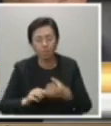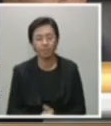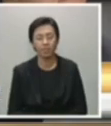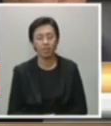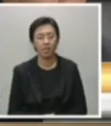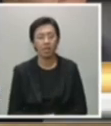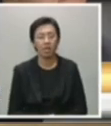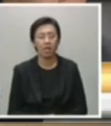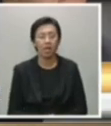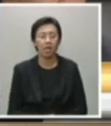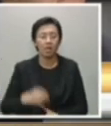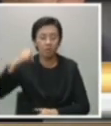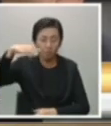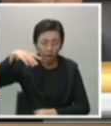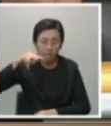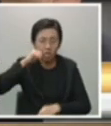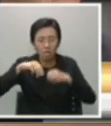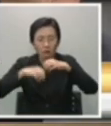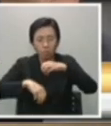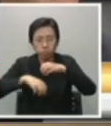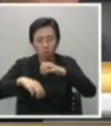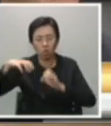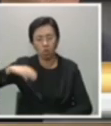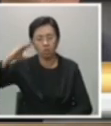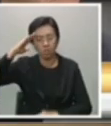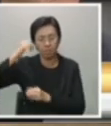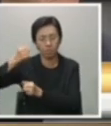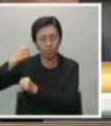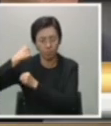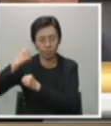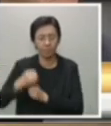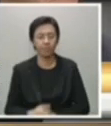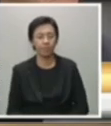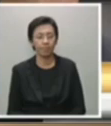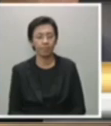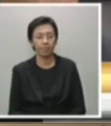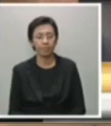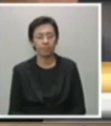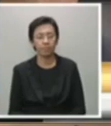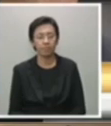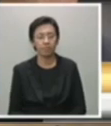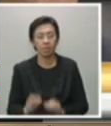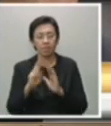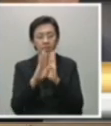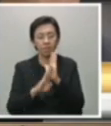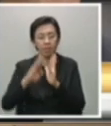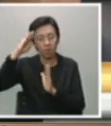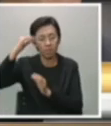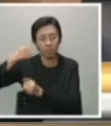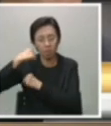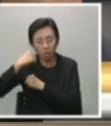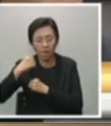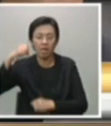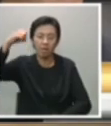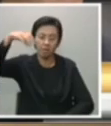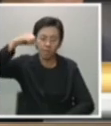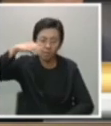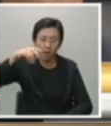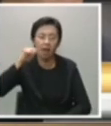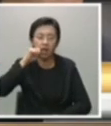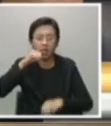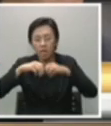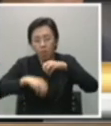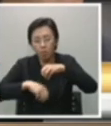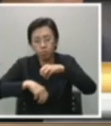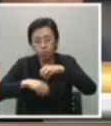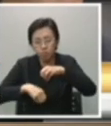กผมขอยกเอาระเบียบกองทบกว่าด้วยการใช้กระแสไฟฟ้าและน้ำประปาที่เบิกจ